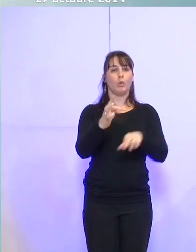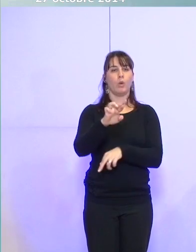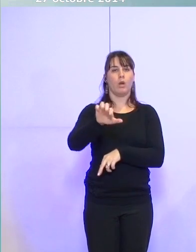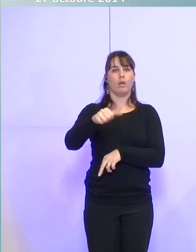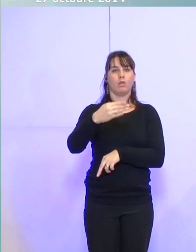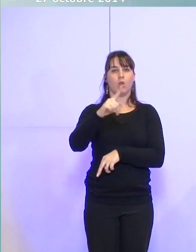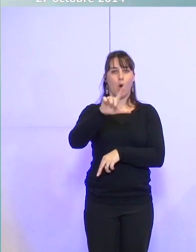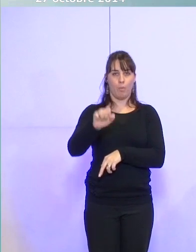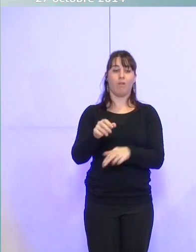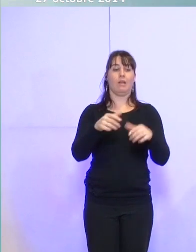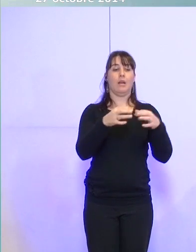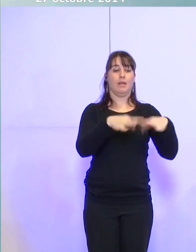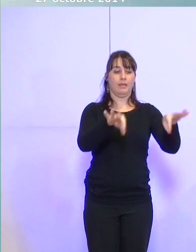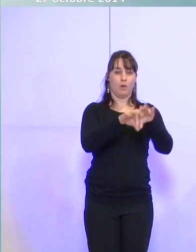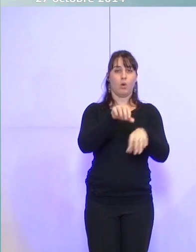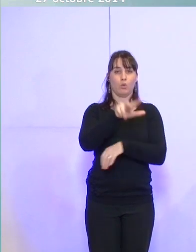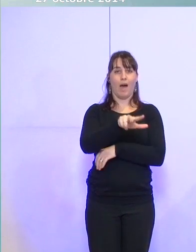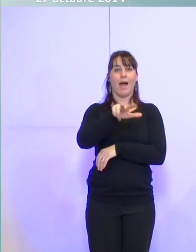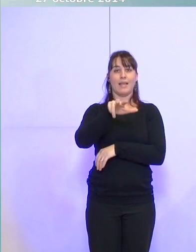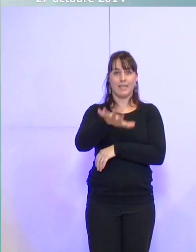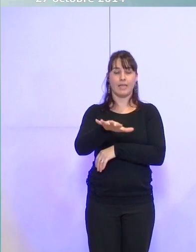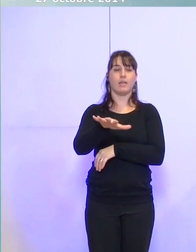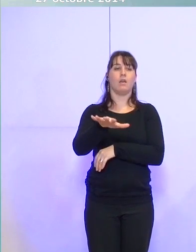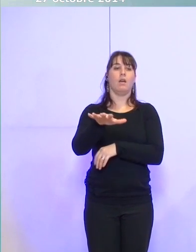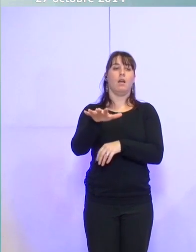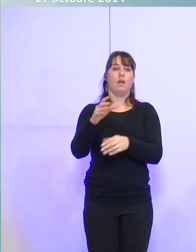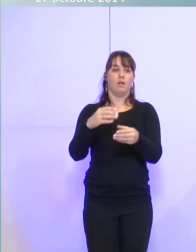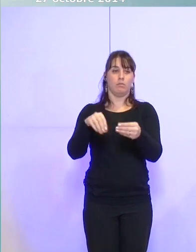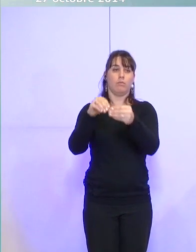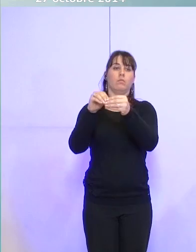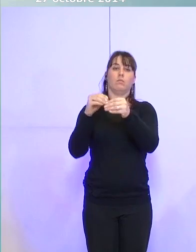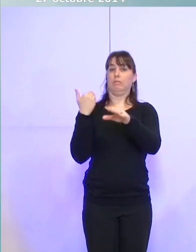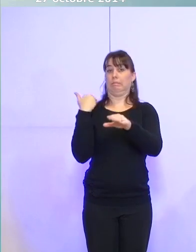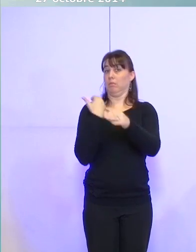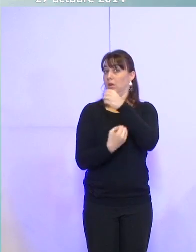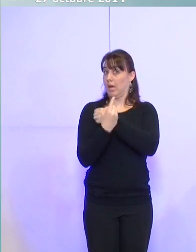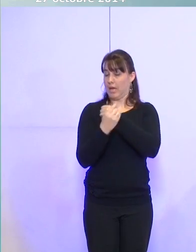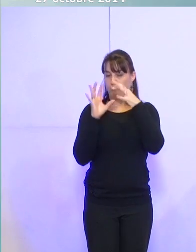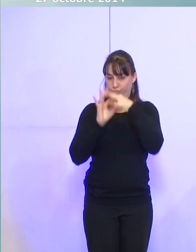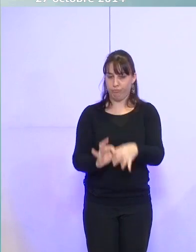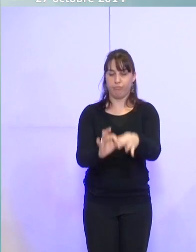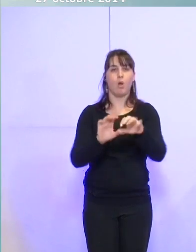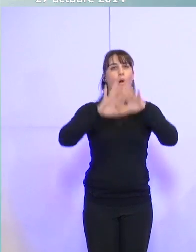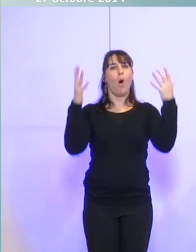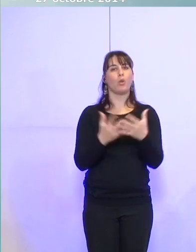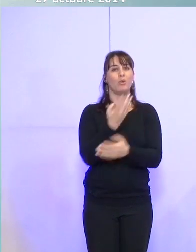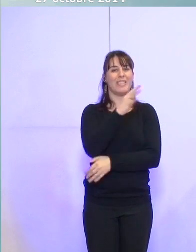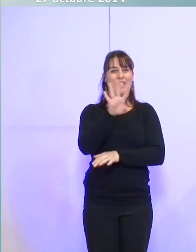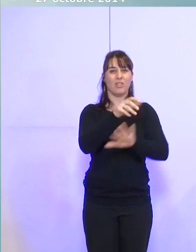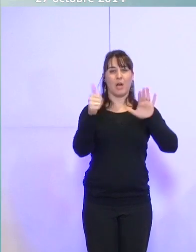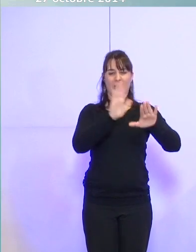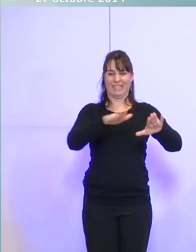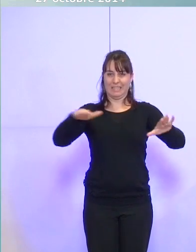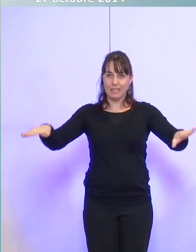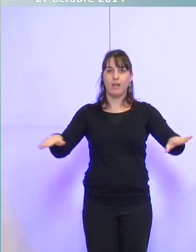3, 4 et 5 existants et qui seront déconstruits. Ce parking aura donc une capacité totale de 456 places, comprendra